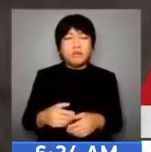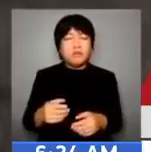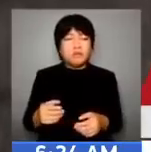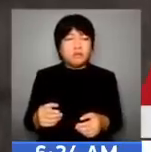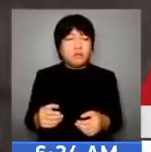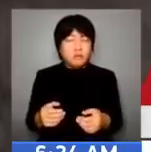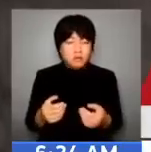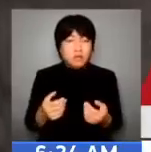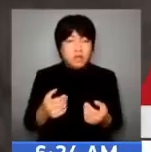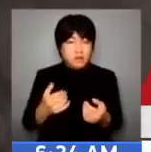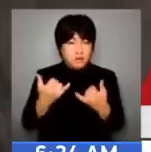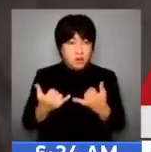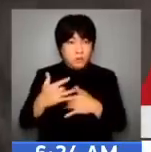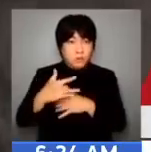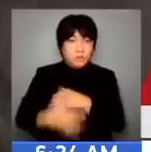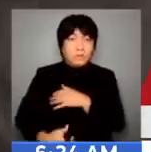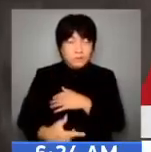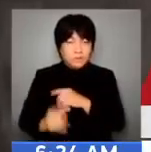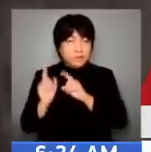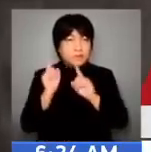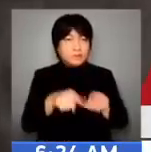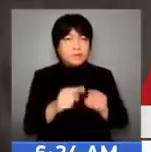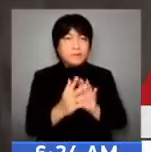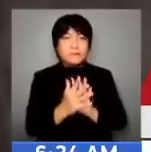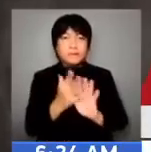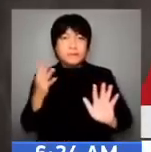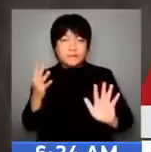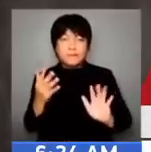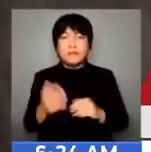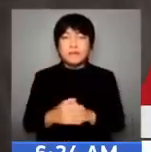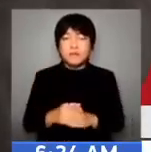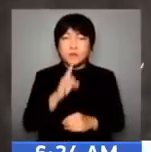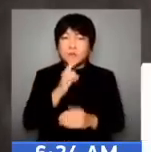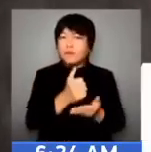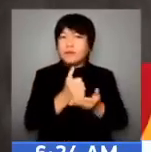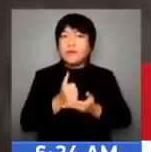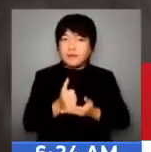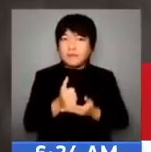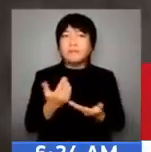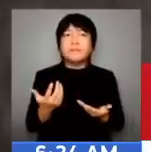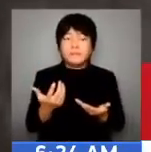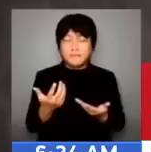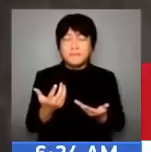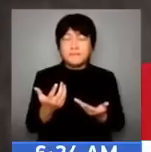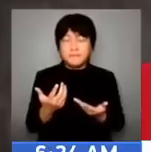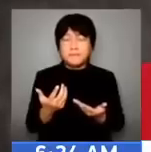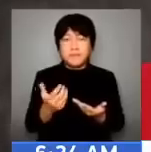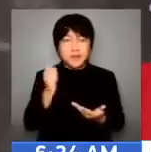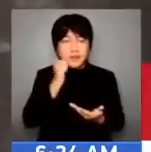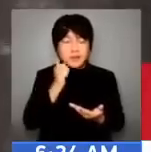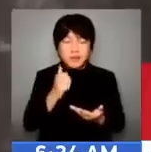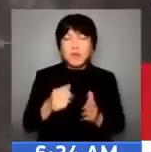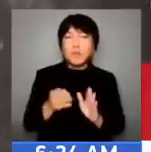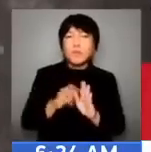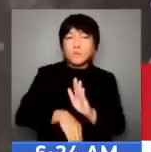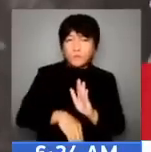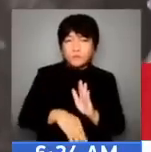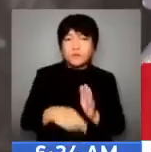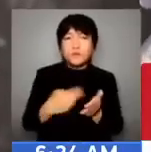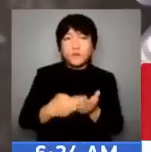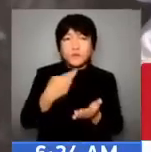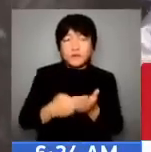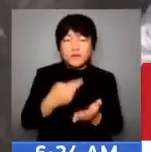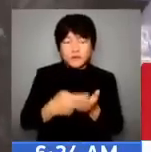sa pang-araw-araw, tsaka para problema na lang is ulam. Tsaka mura. Mura po kasi. Si Aling